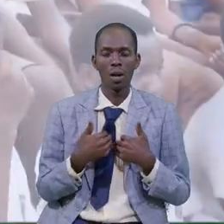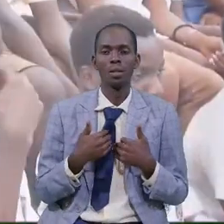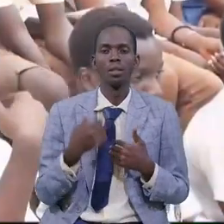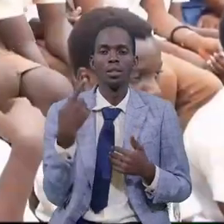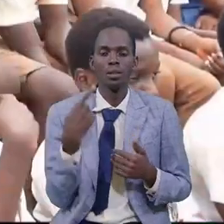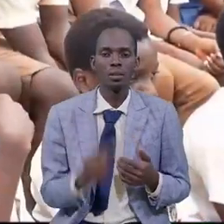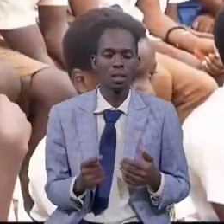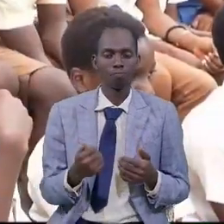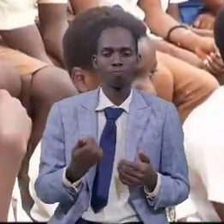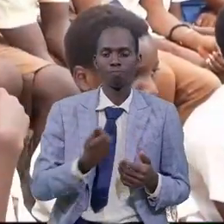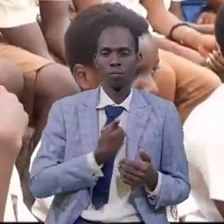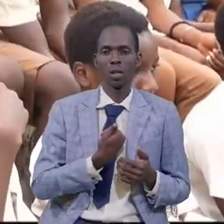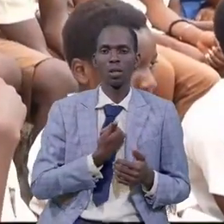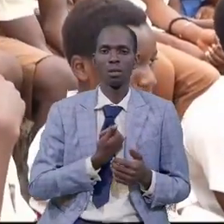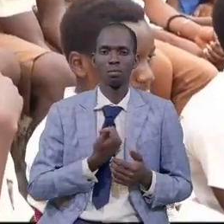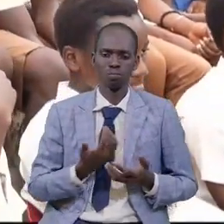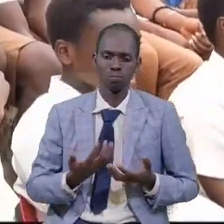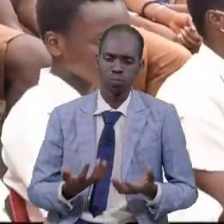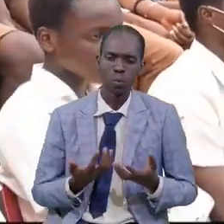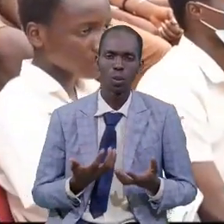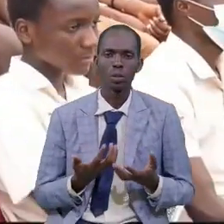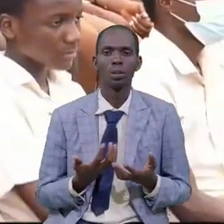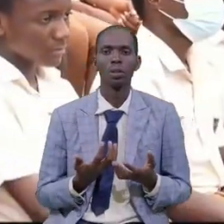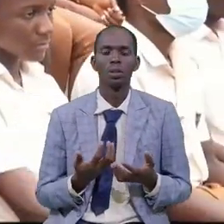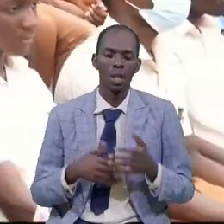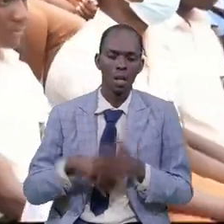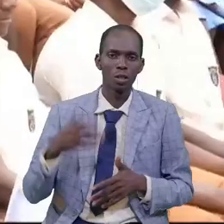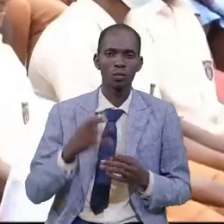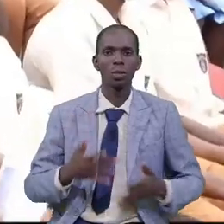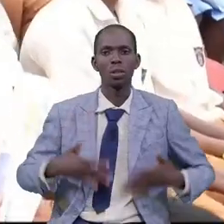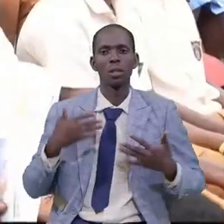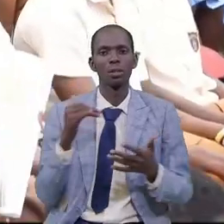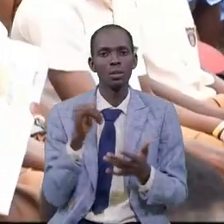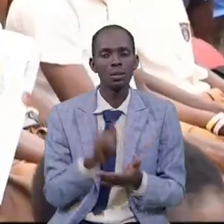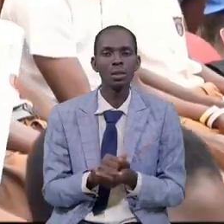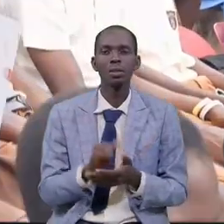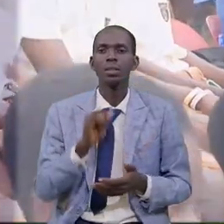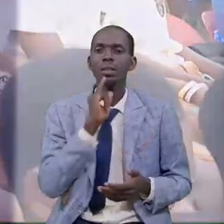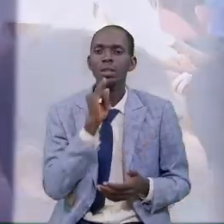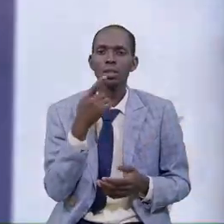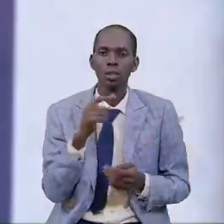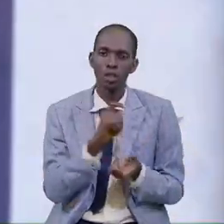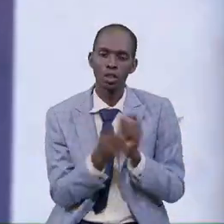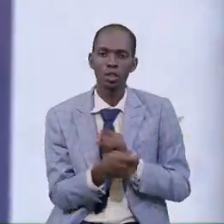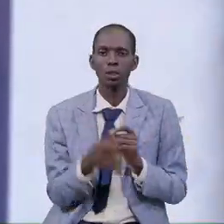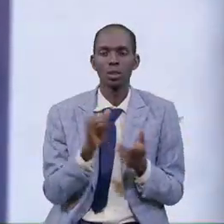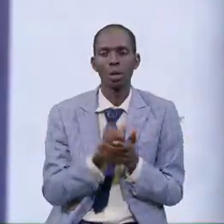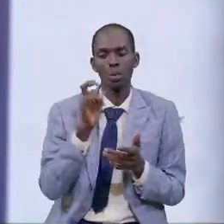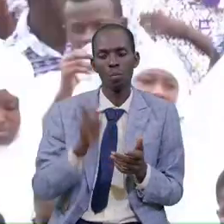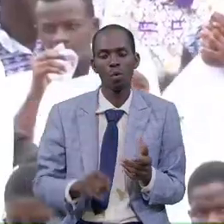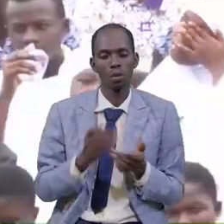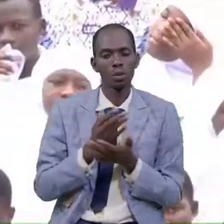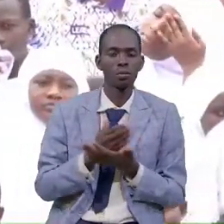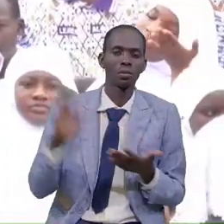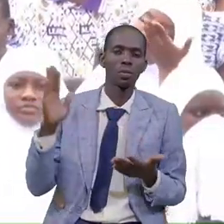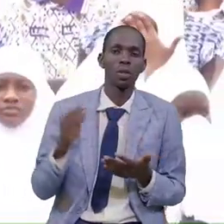ôter de ta vie. Et c'est ça qui résiste au changement. Mais aujourd'hui, Nous allons